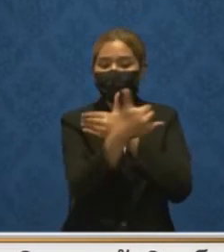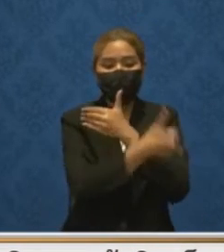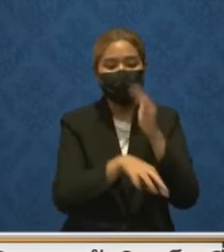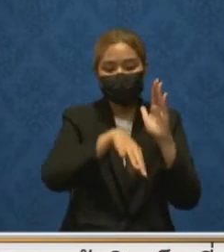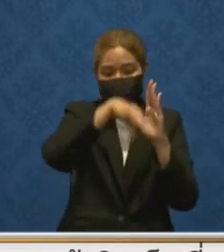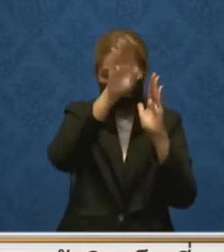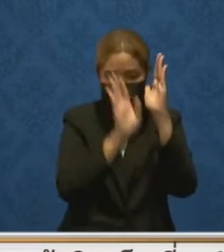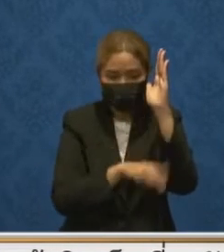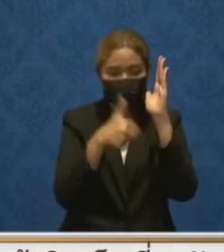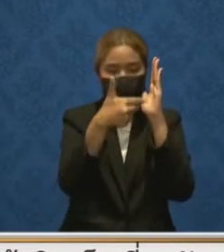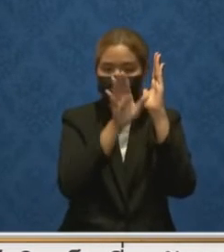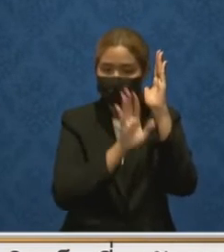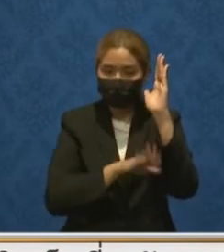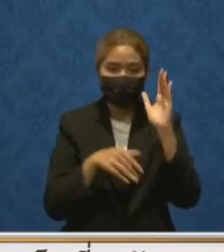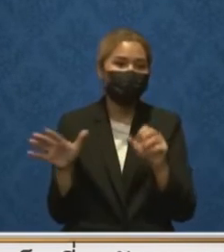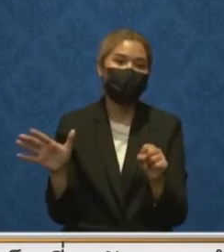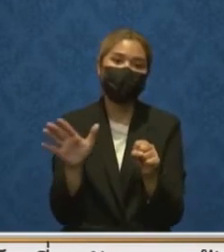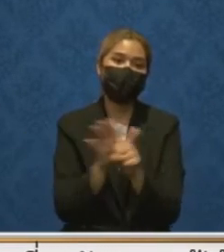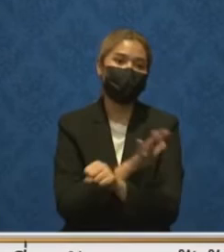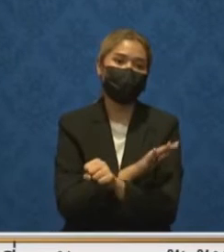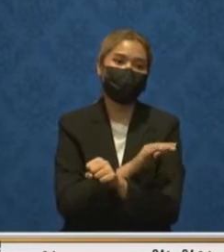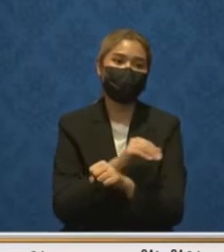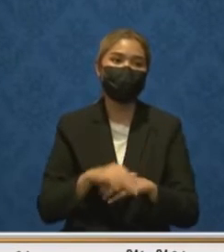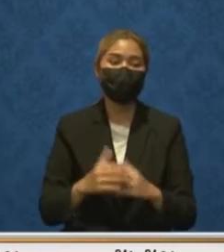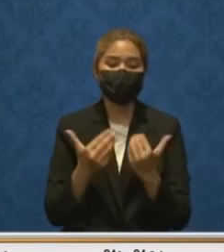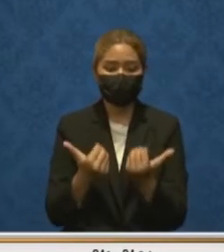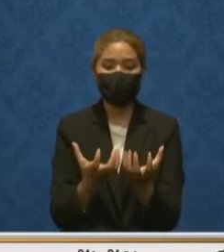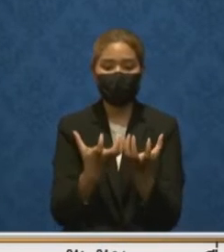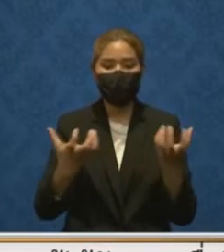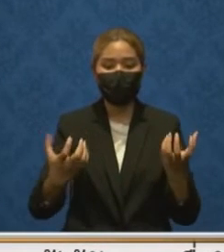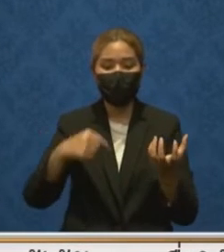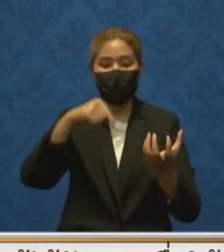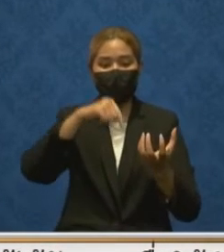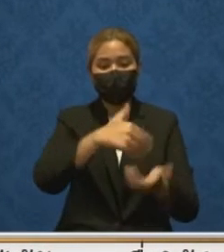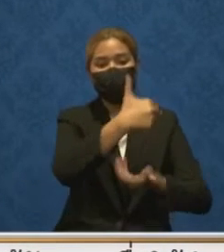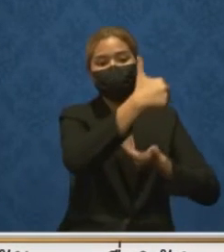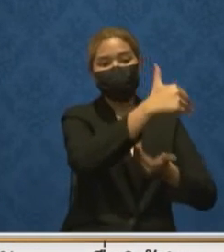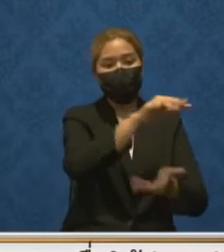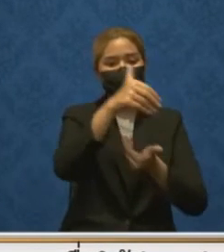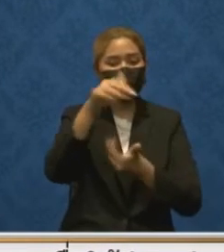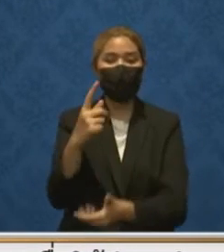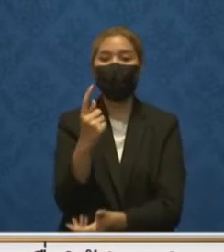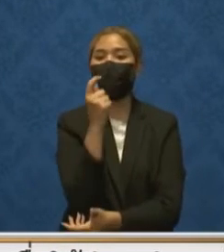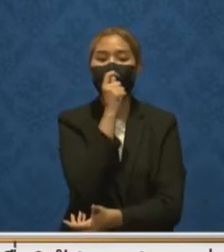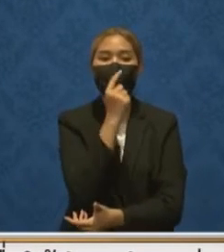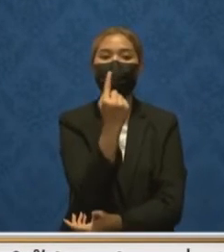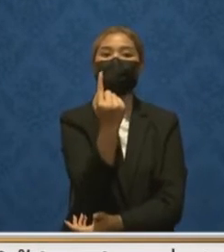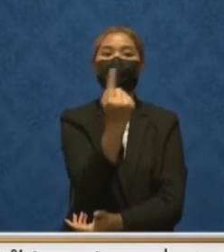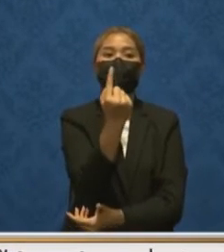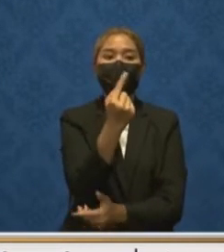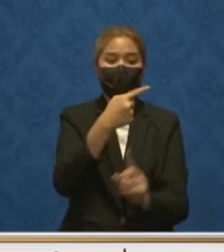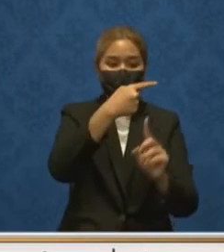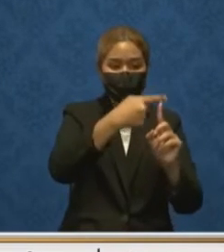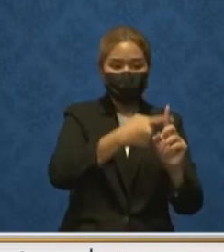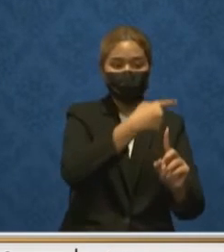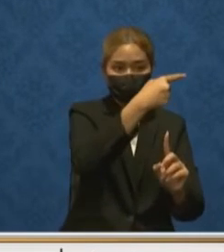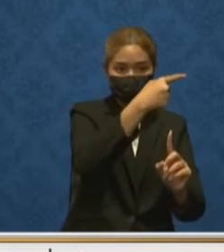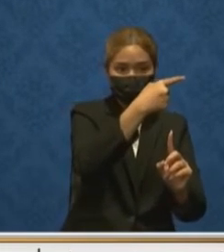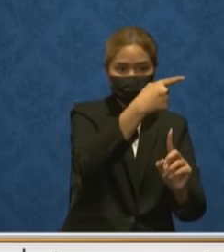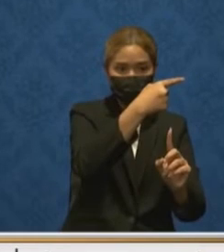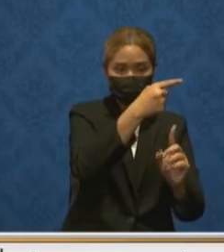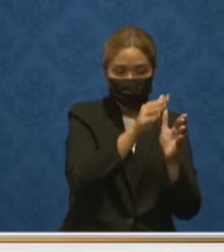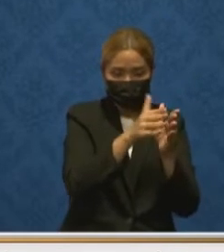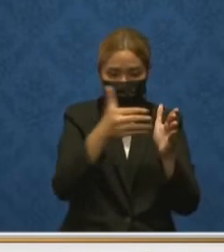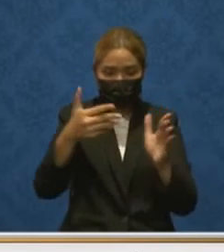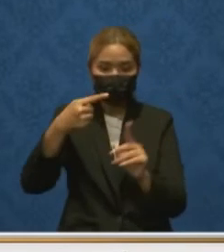ออกกลางเพราฉะนั้นทงหมดนี้จงทำให้มลค่าการส่งออกเฉพาะอาหารเดือนมกราถึเมษา 65